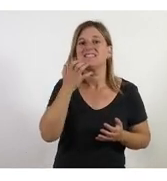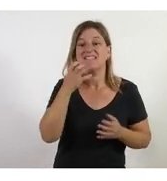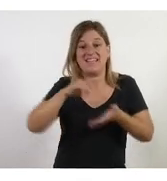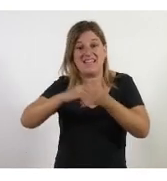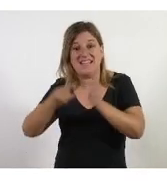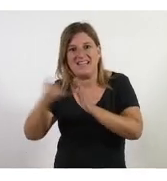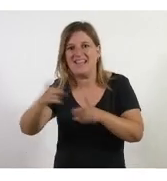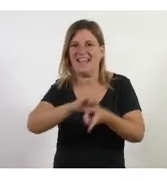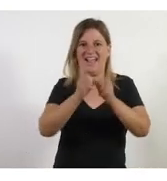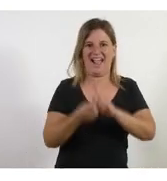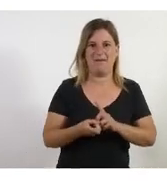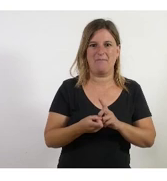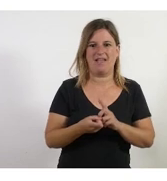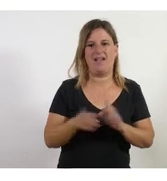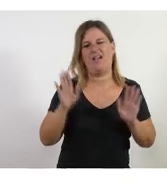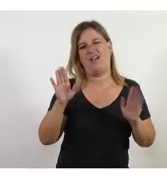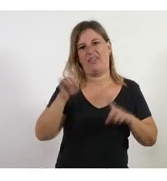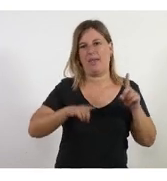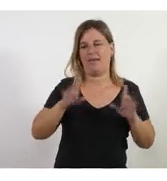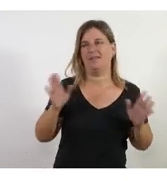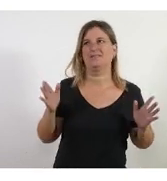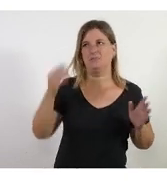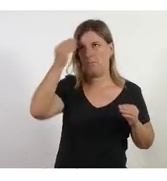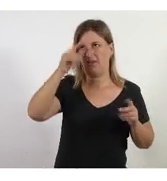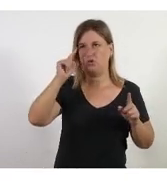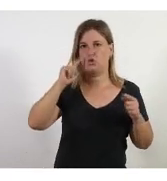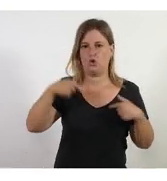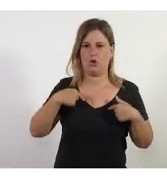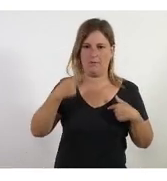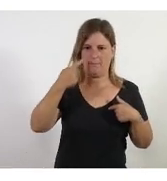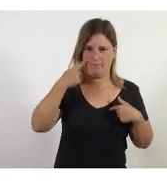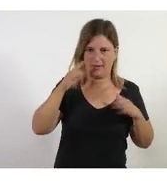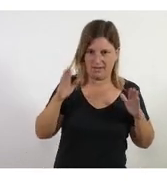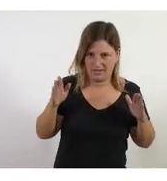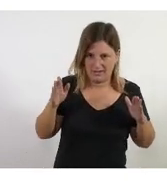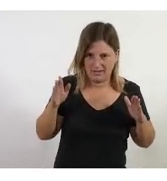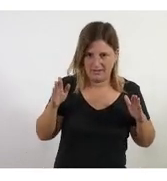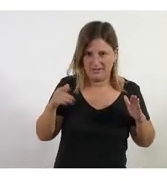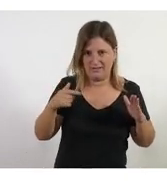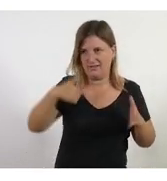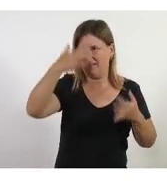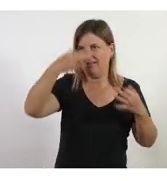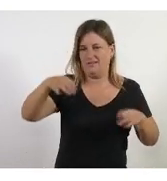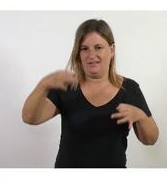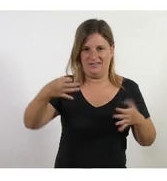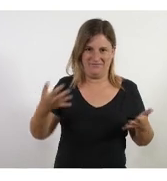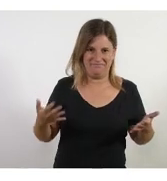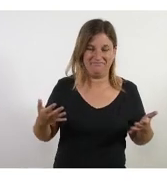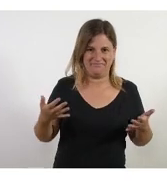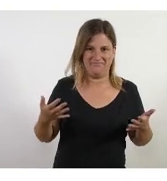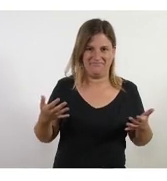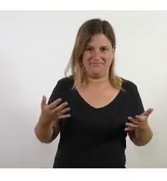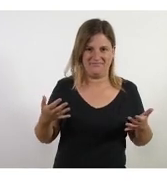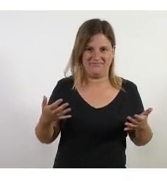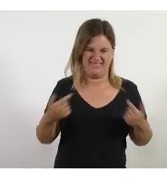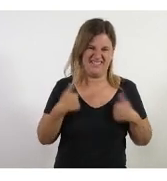això canviarà. I dius, a veure, un moment, Mercè, ara em poso les ulleres de veure i torno a mirar el món i veig que va per un altre cantó. Te